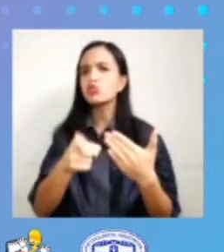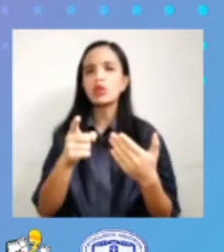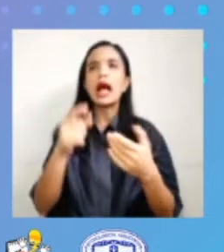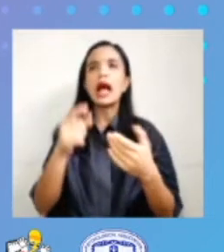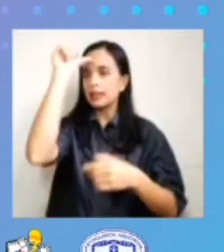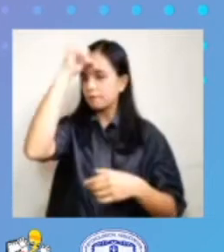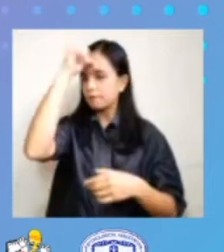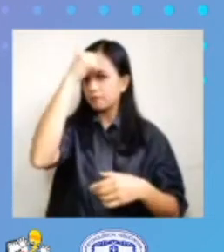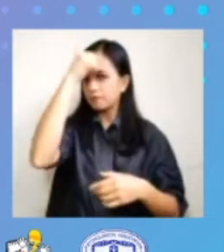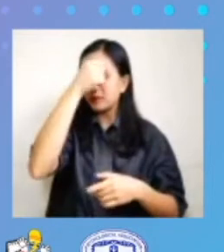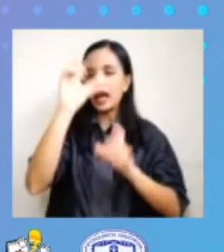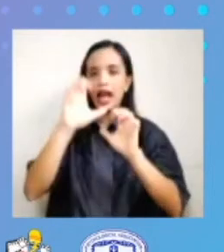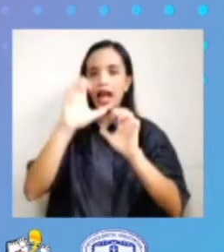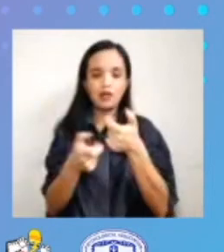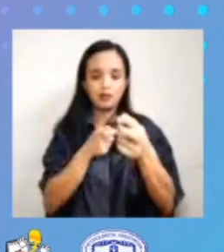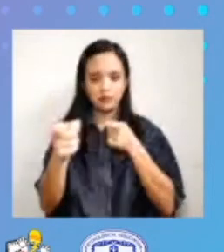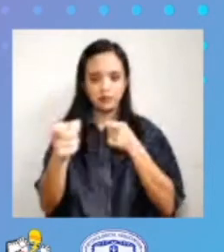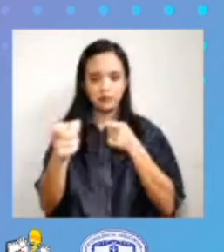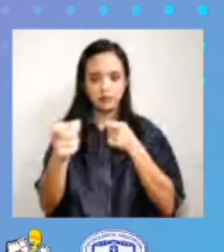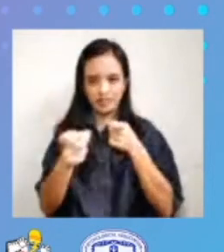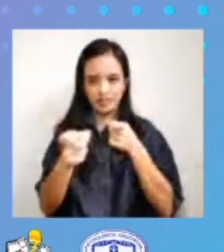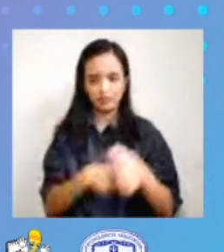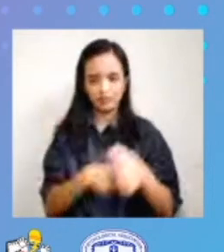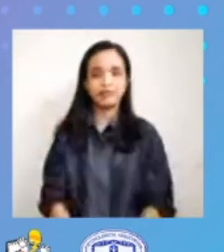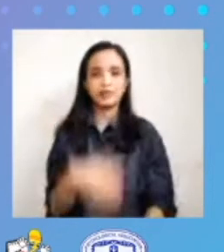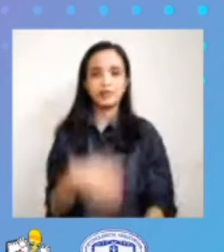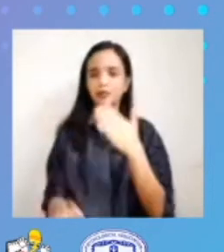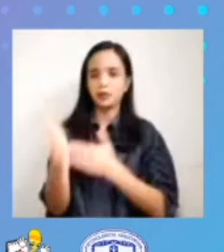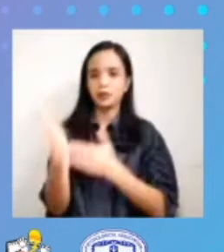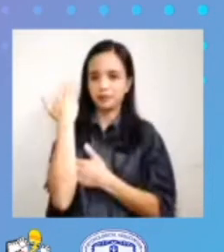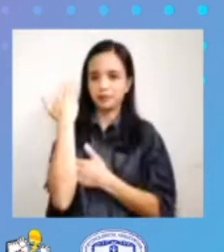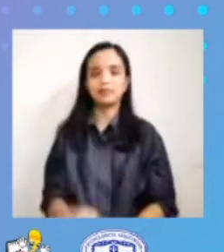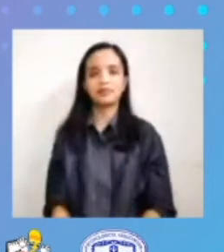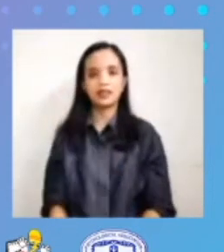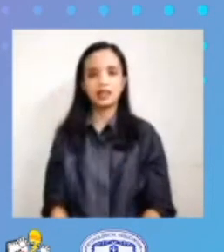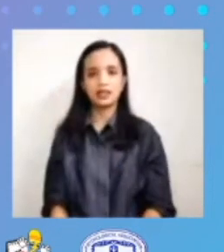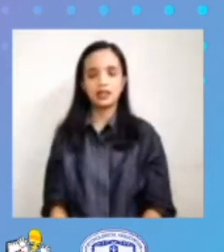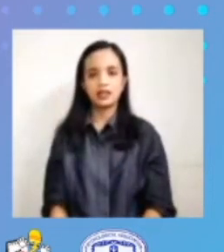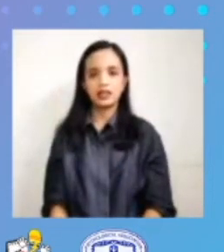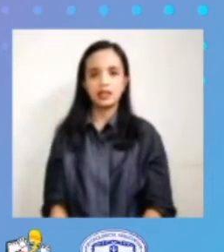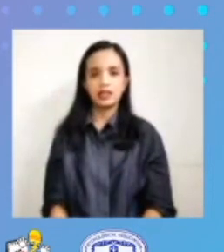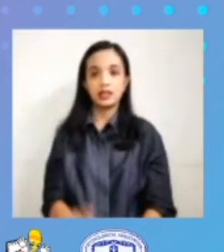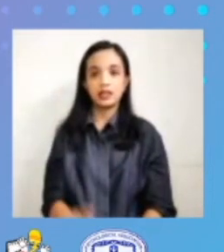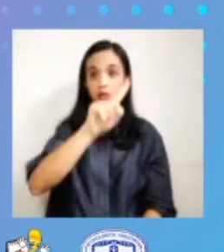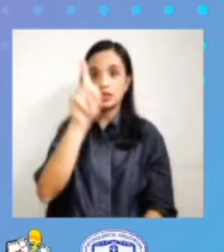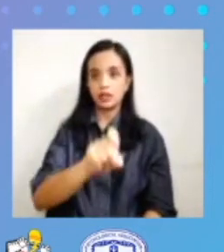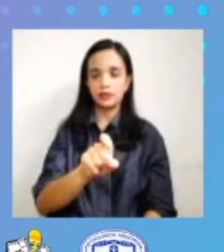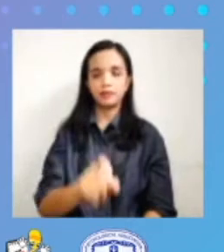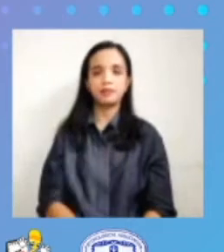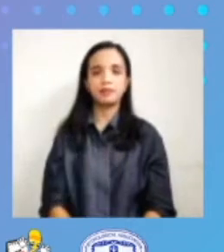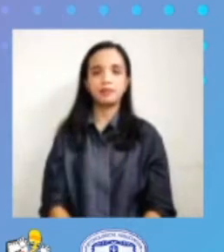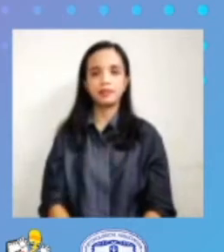Saba dyan? Ay, Wala. joke. Hanggang Wala. Tawi-Tawi lang po tayo. Ayan, sa mga teachers po natin from Sulu